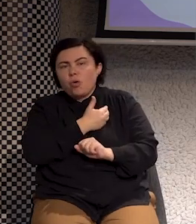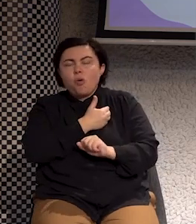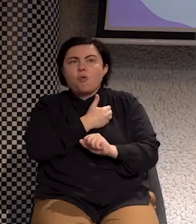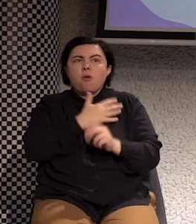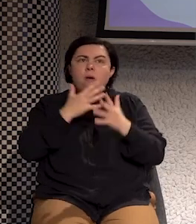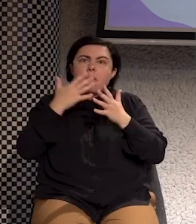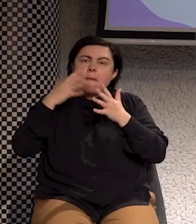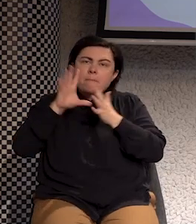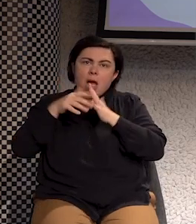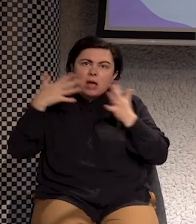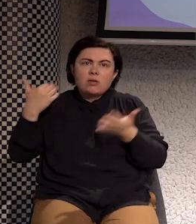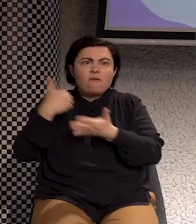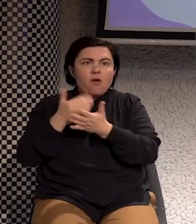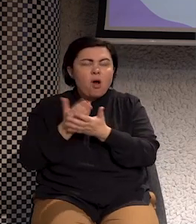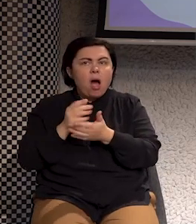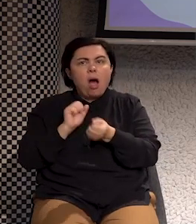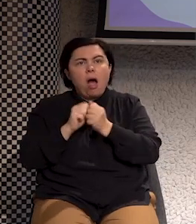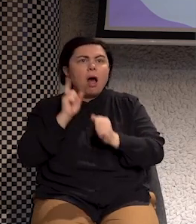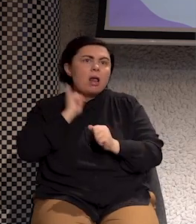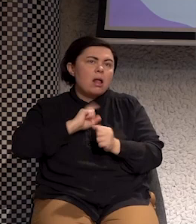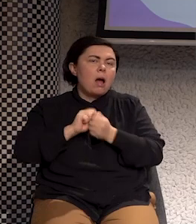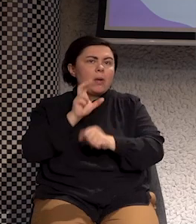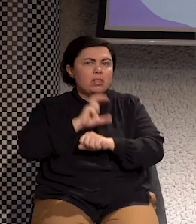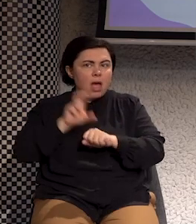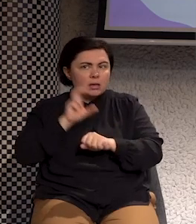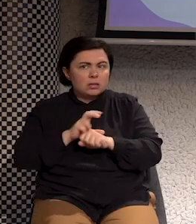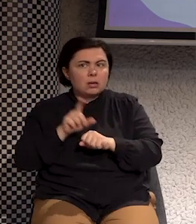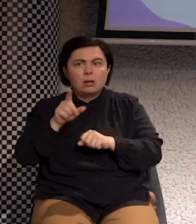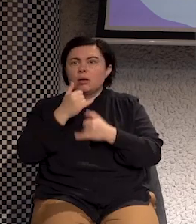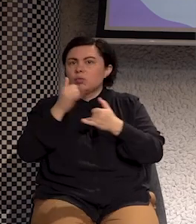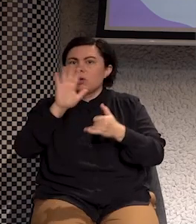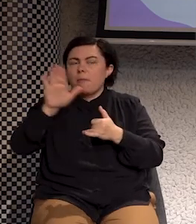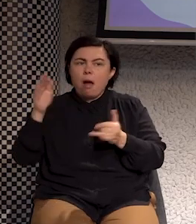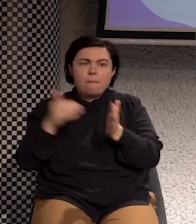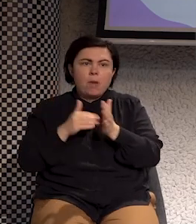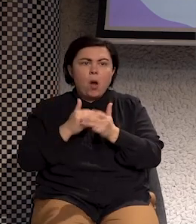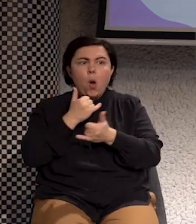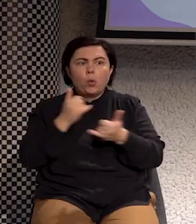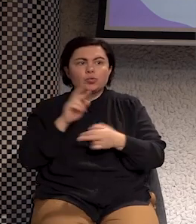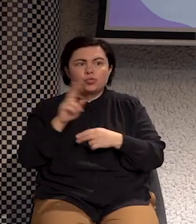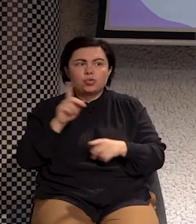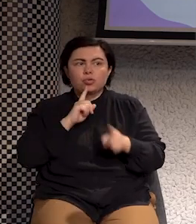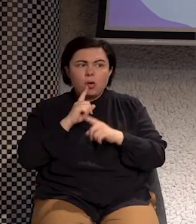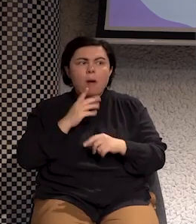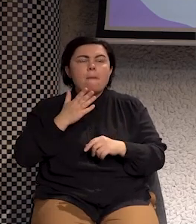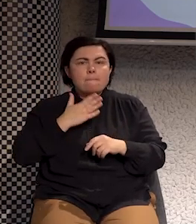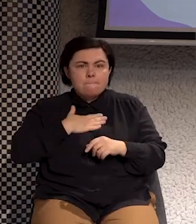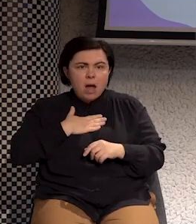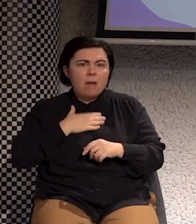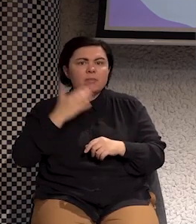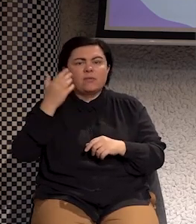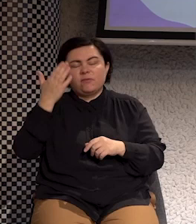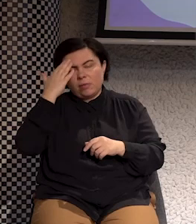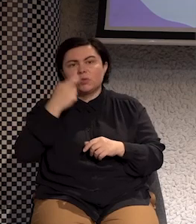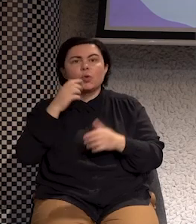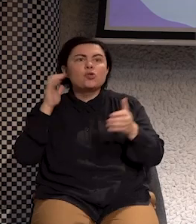w dużym mieście wojewódzkim, czy to jest liceum, czy technikum. Tam są różne potrzeby i często o różnych rzeczach rozmawiamy, bo my mamy ramy sztamy i mamy